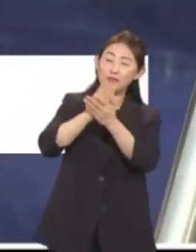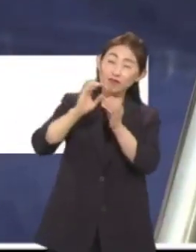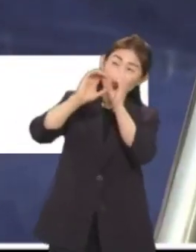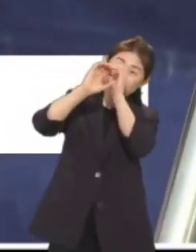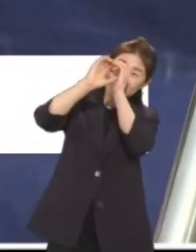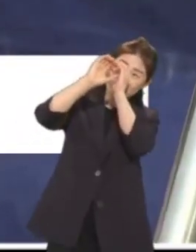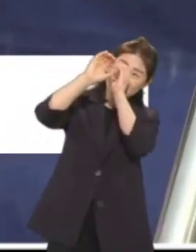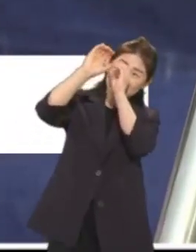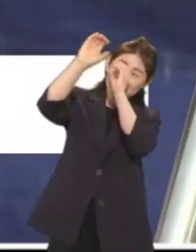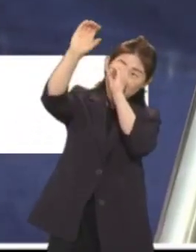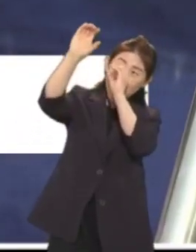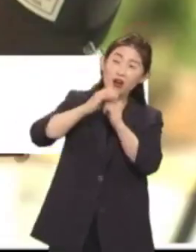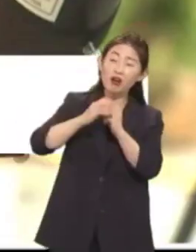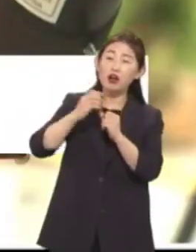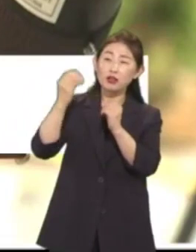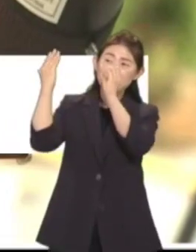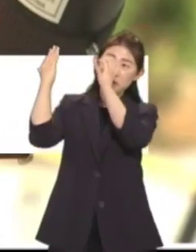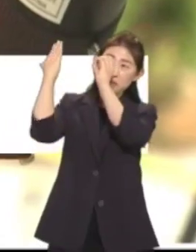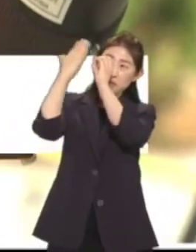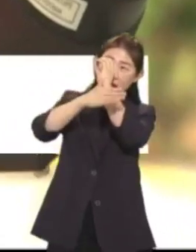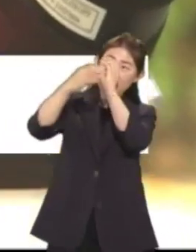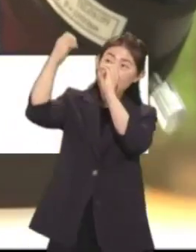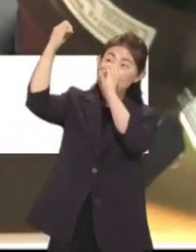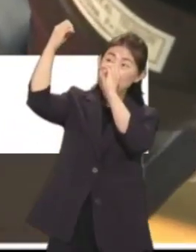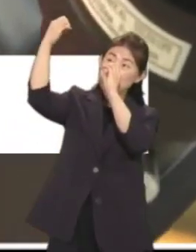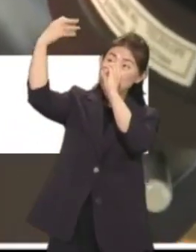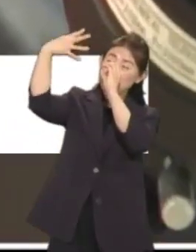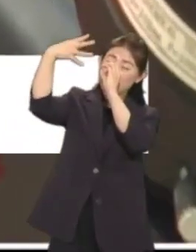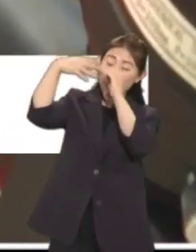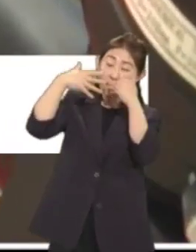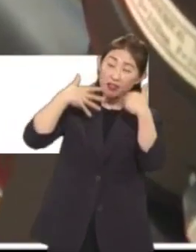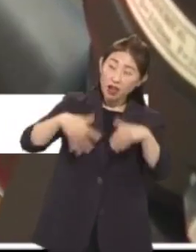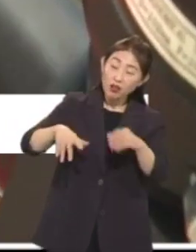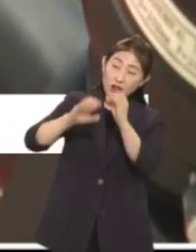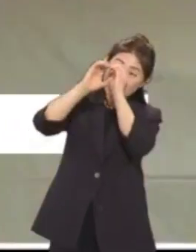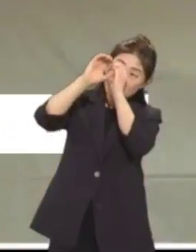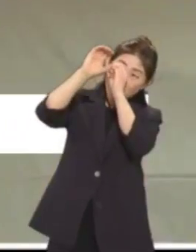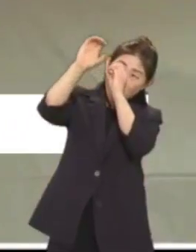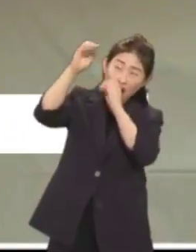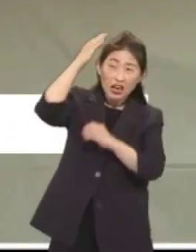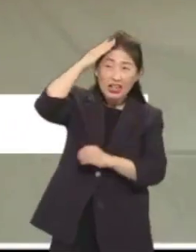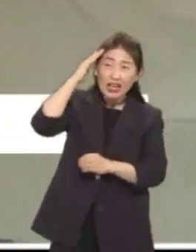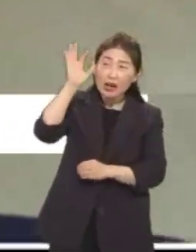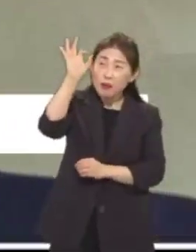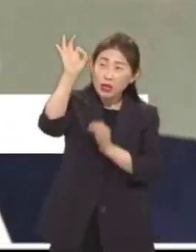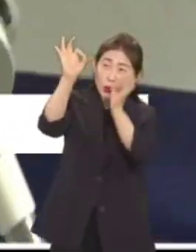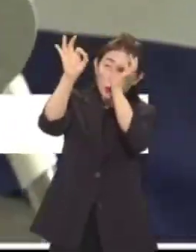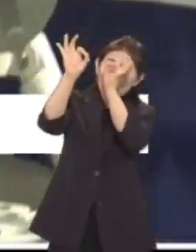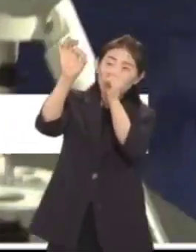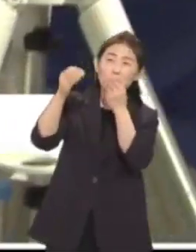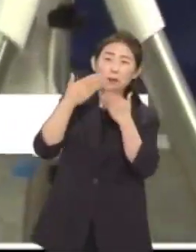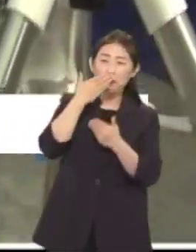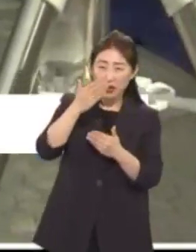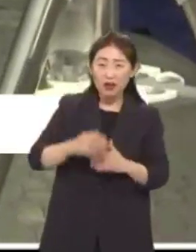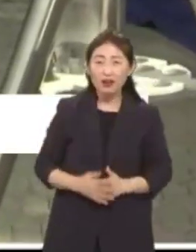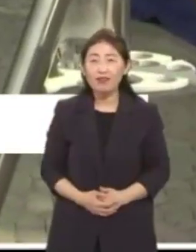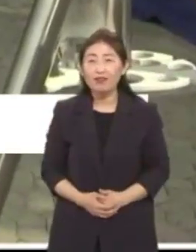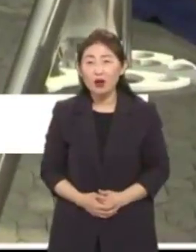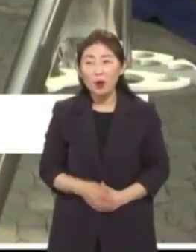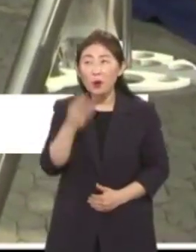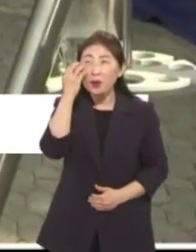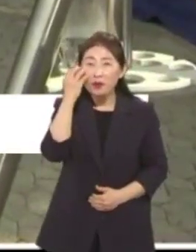망원경으로 빛을 약하게 해주는 필터를 끼고 보니까 태양에 있는 흑점을 볼 수 있었고